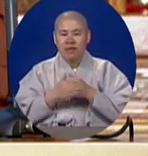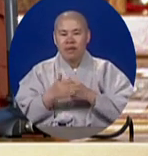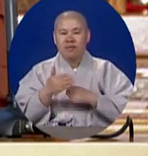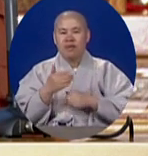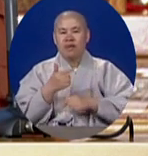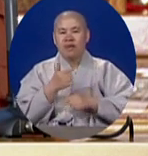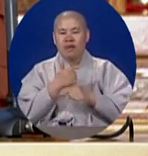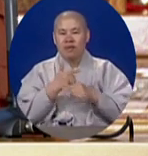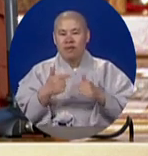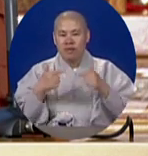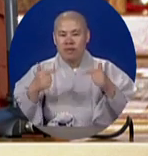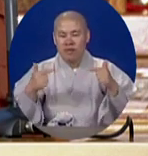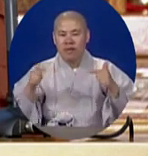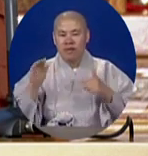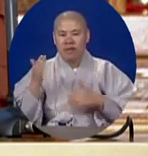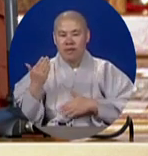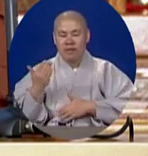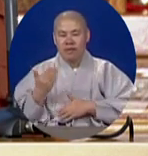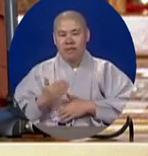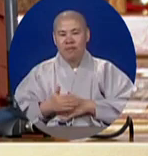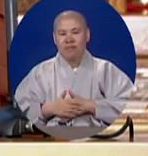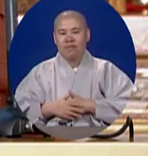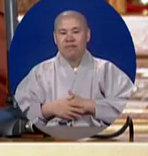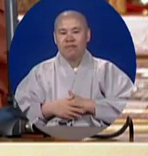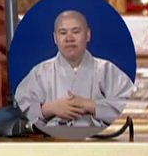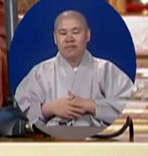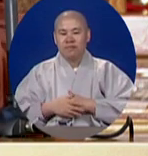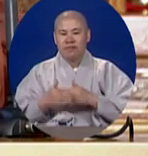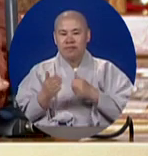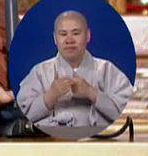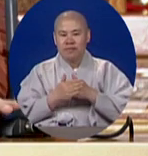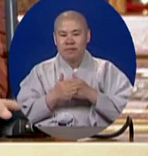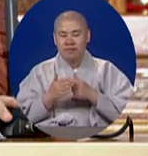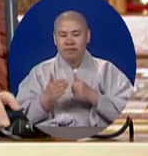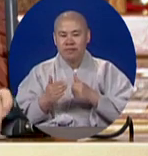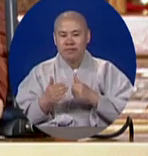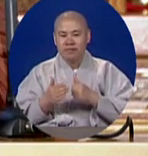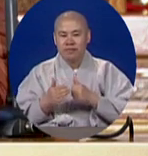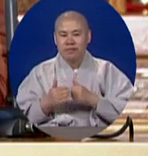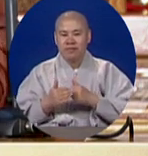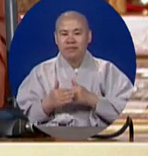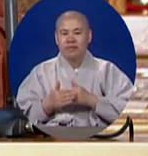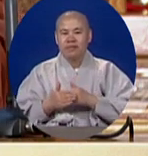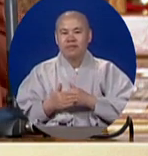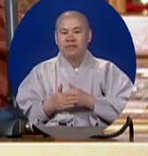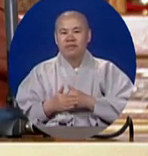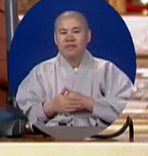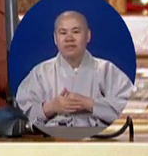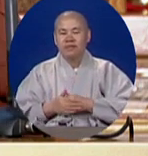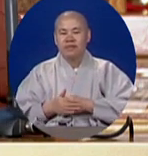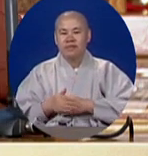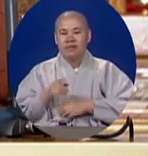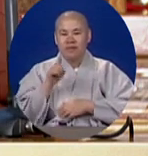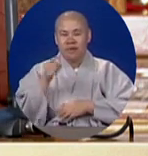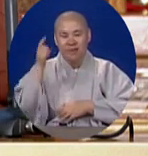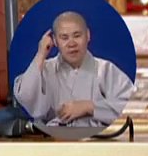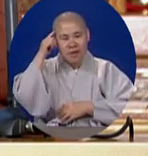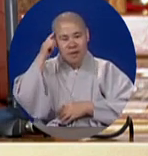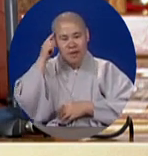불어나는 거예요. 따라가서. 그러니까 뭐 이 생각 저